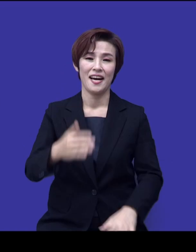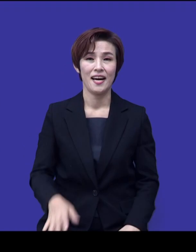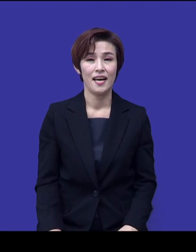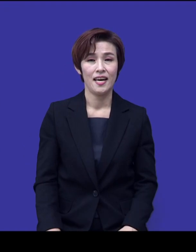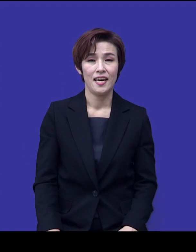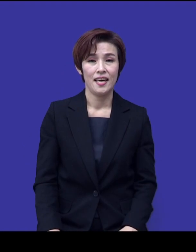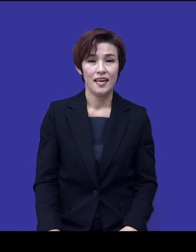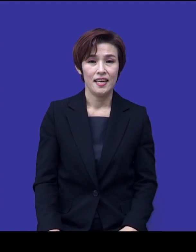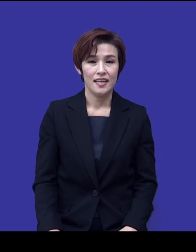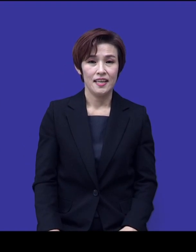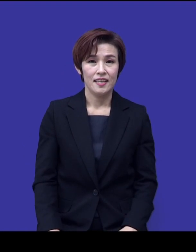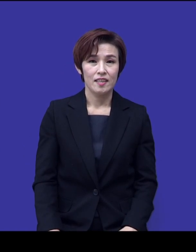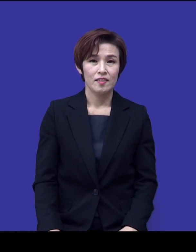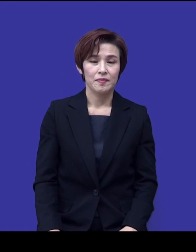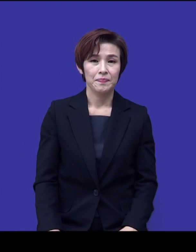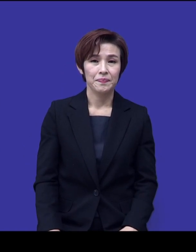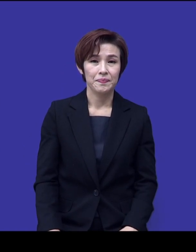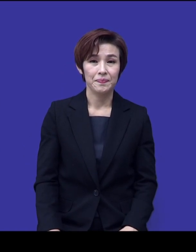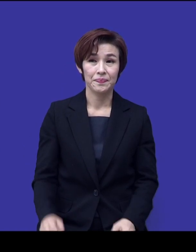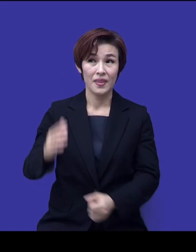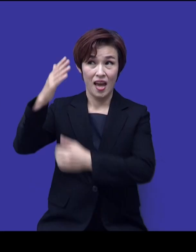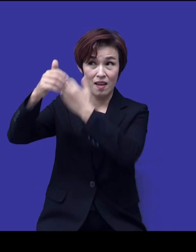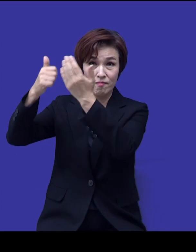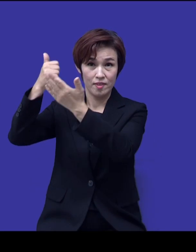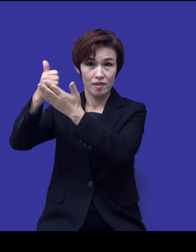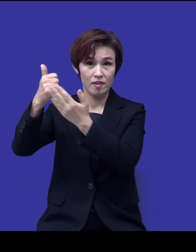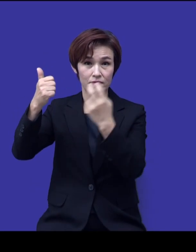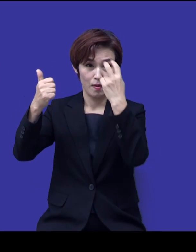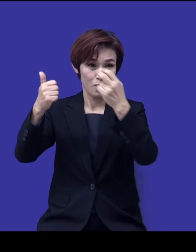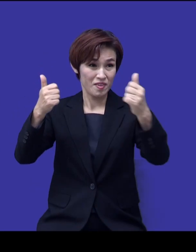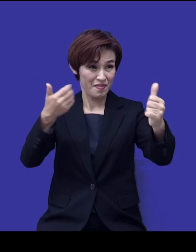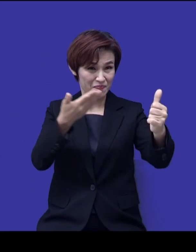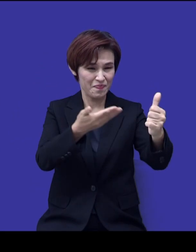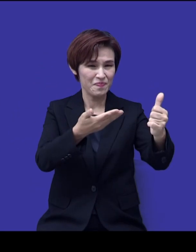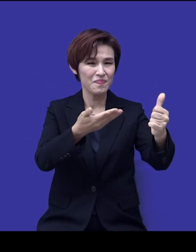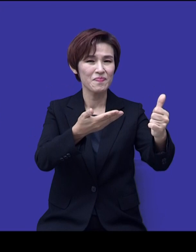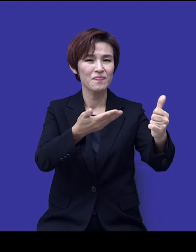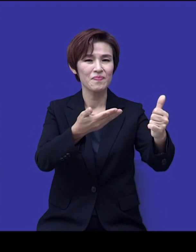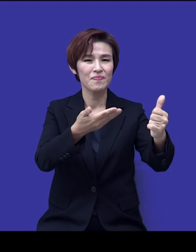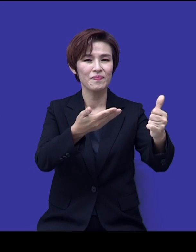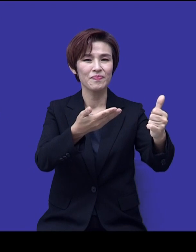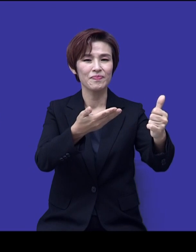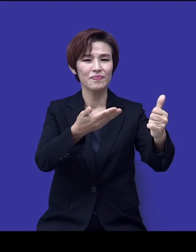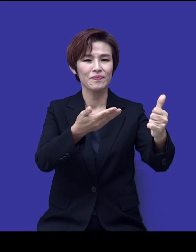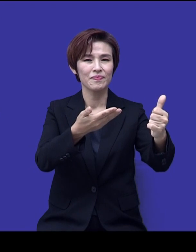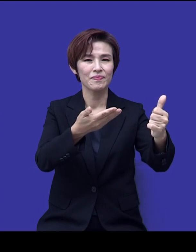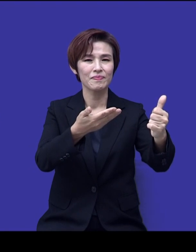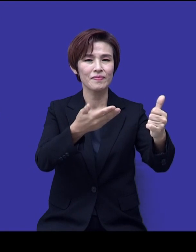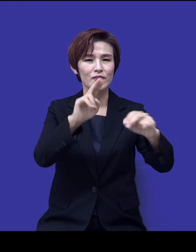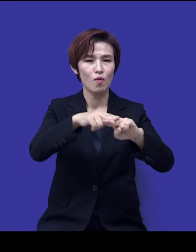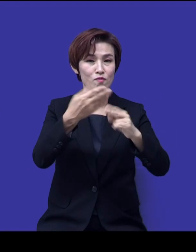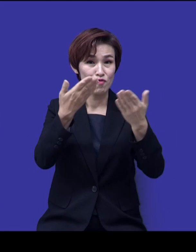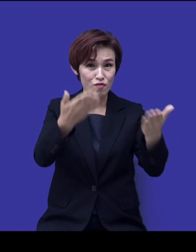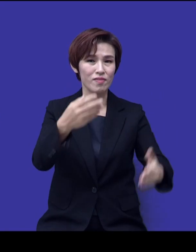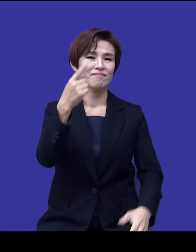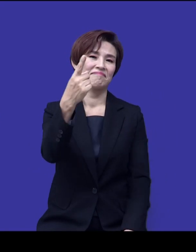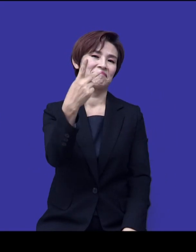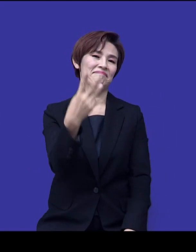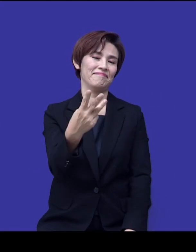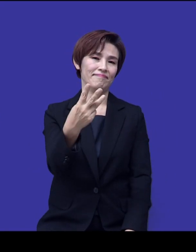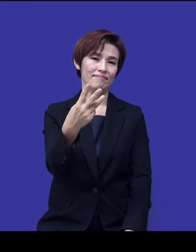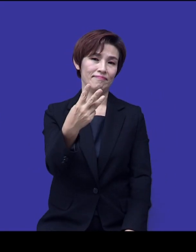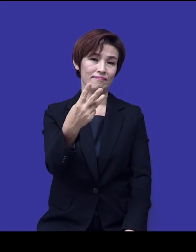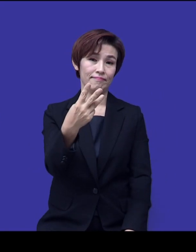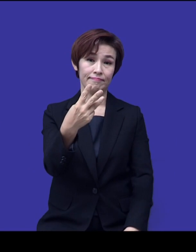저는 오늘 하나님께서 감독님한테 정말 PD님한테 세 가지 확실한 선물을 주셨다는 게 느껴졌어요. 네네. 그게